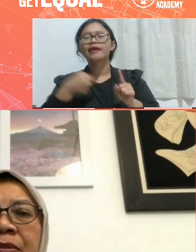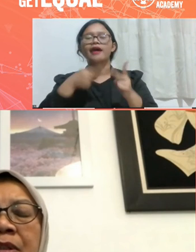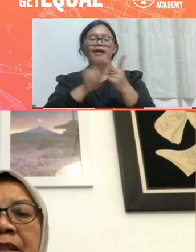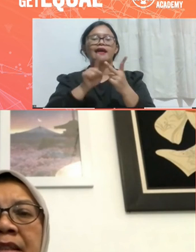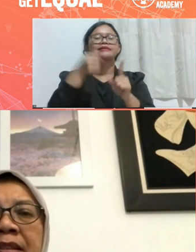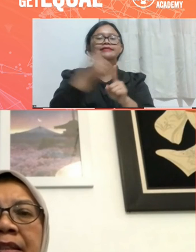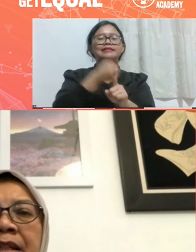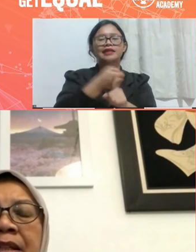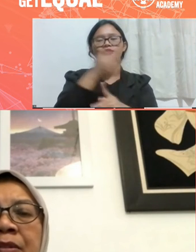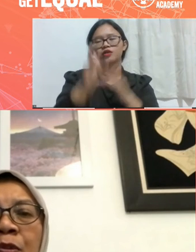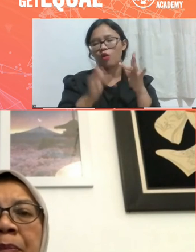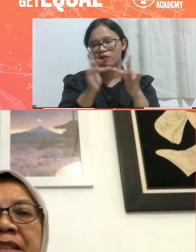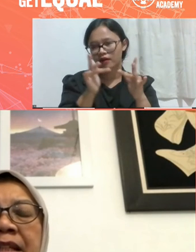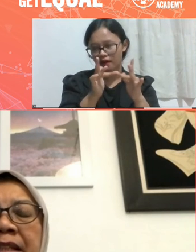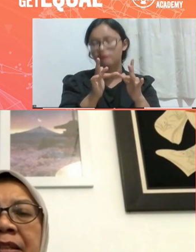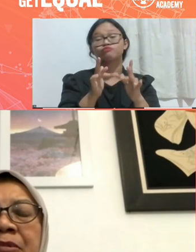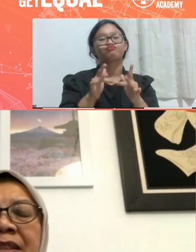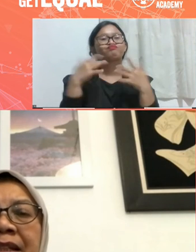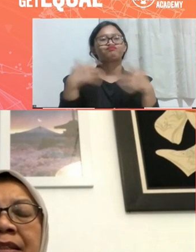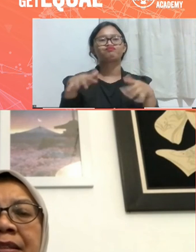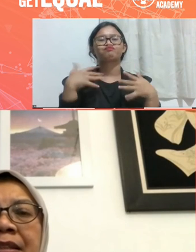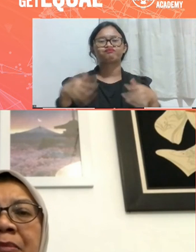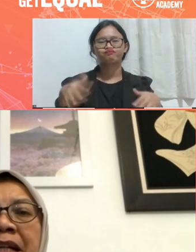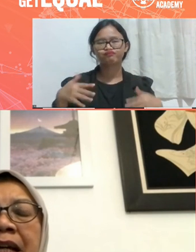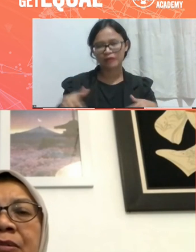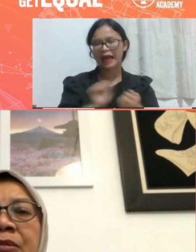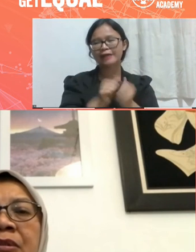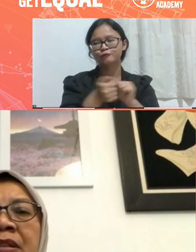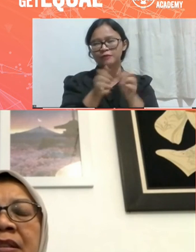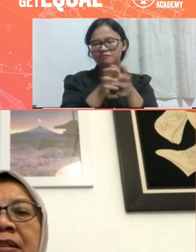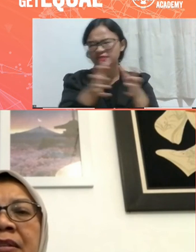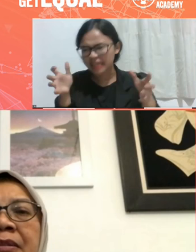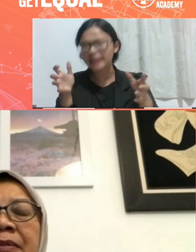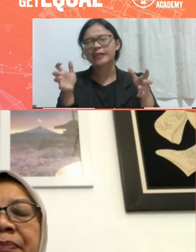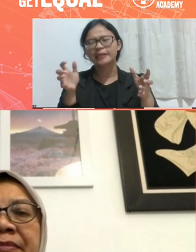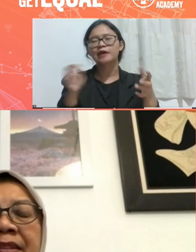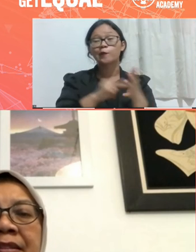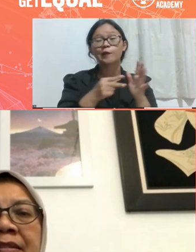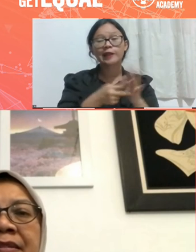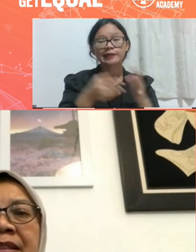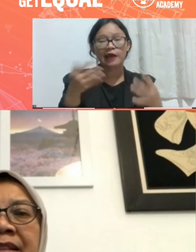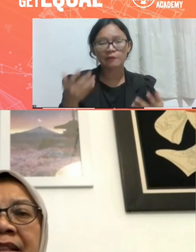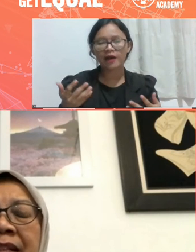online itu ternyata cukup besar yang kemudian mengganggu